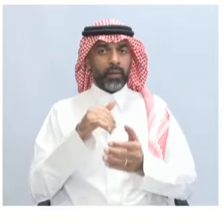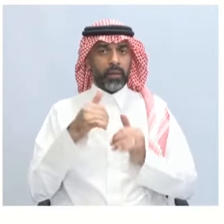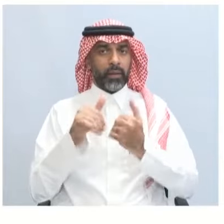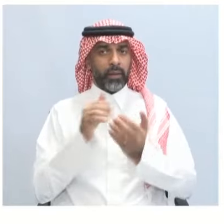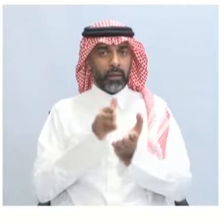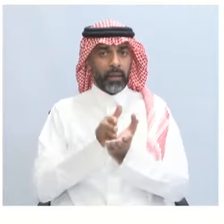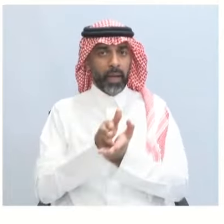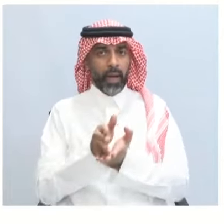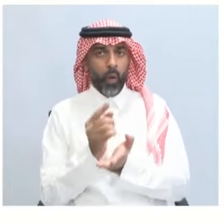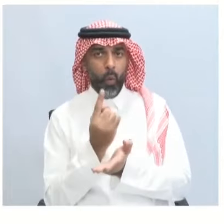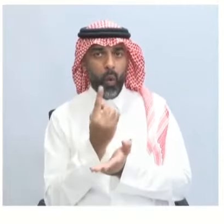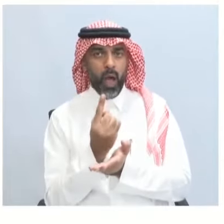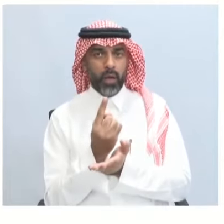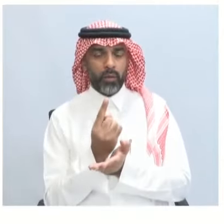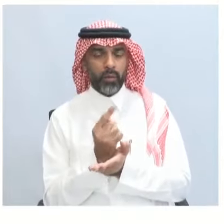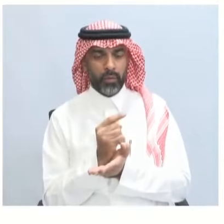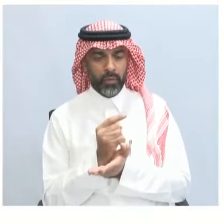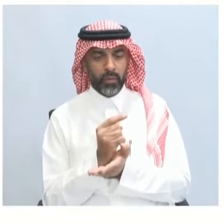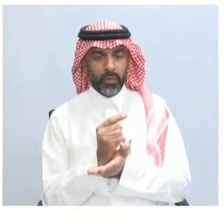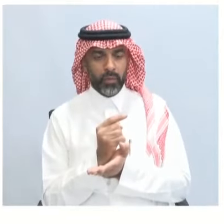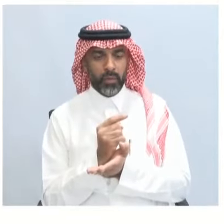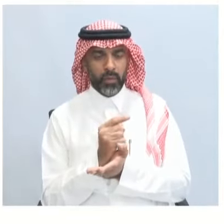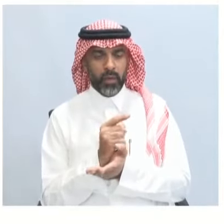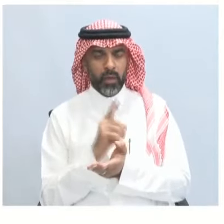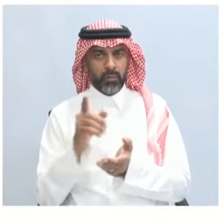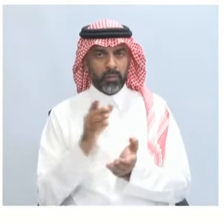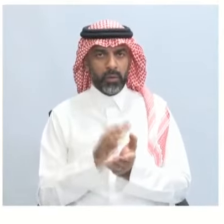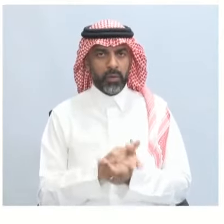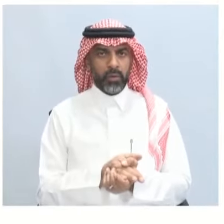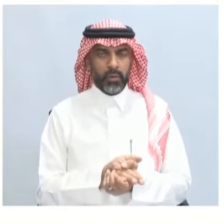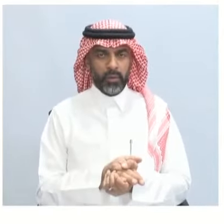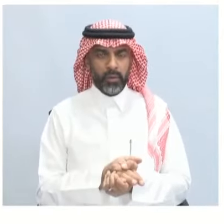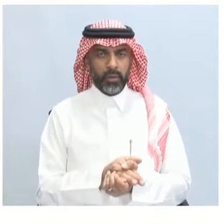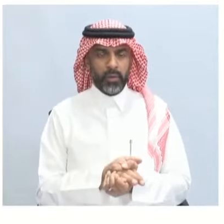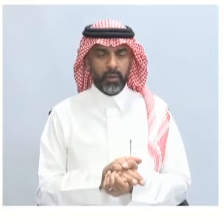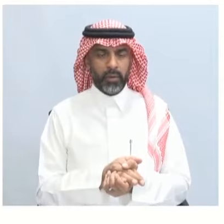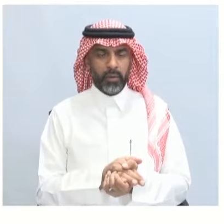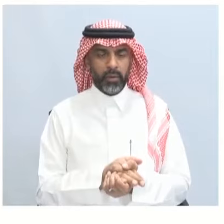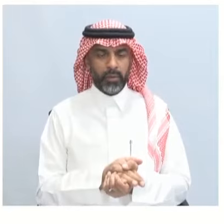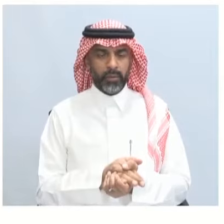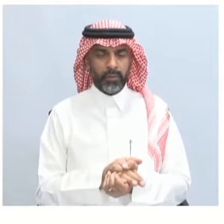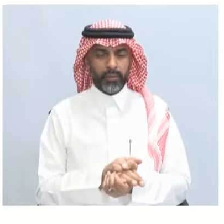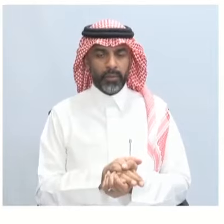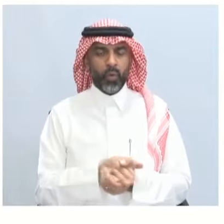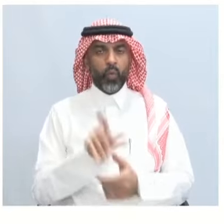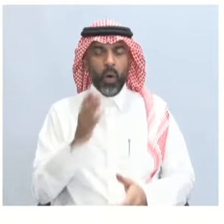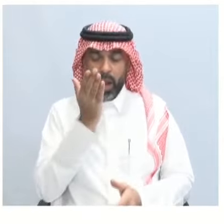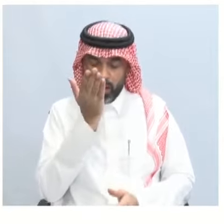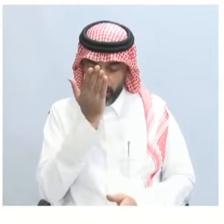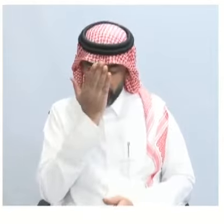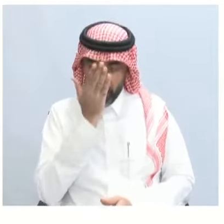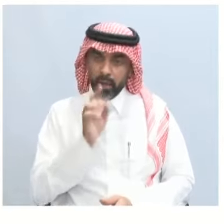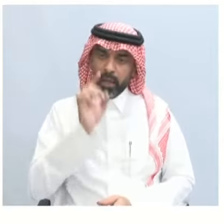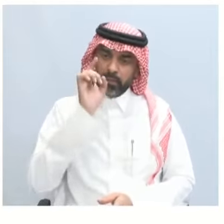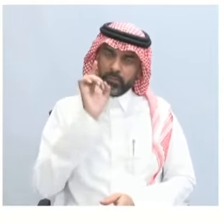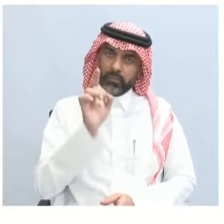يسلك هذا الطريق هو الطريق الوحيد لان تسلك الطريق الصحيح والعباده الصحيحه التي يريدها